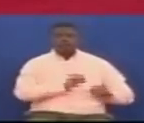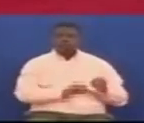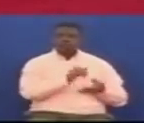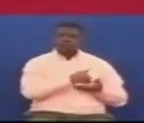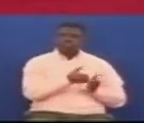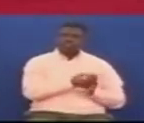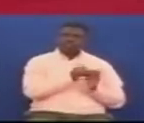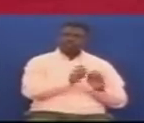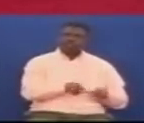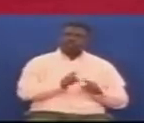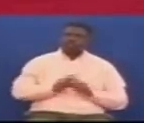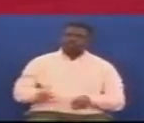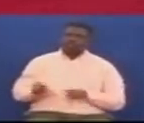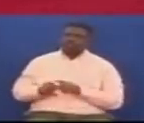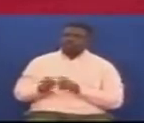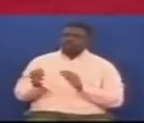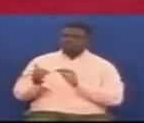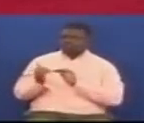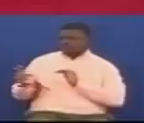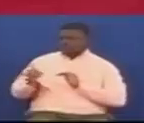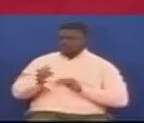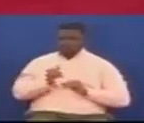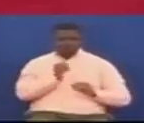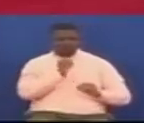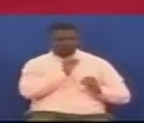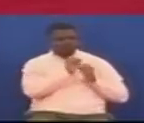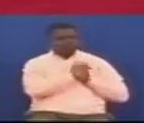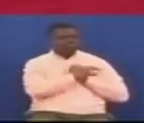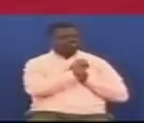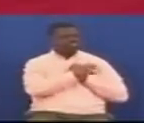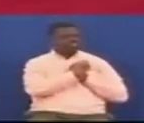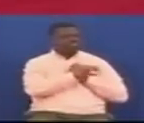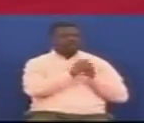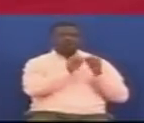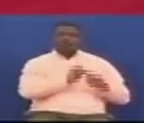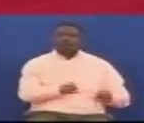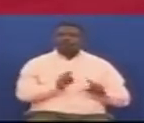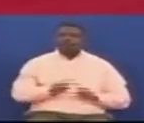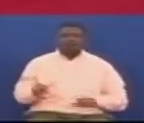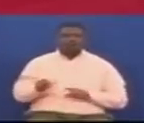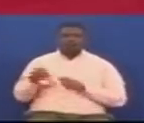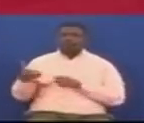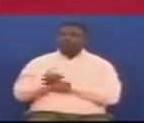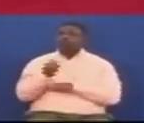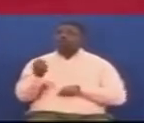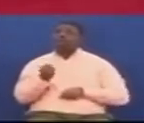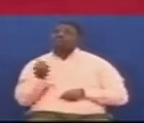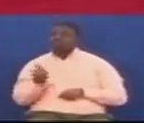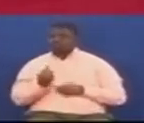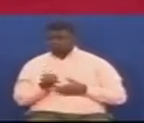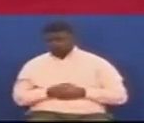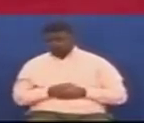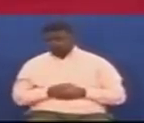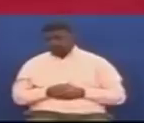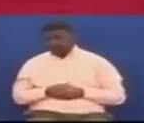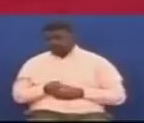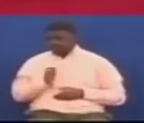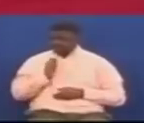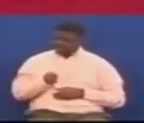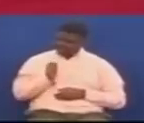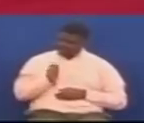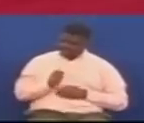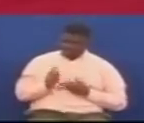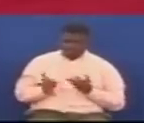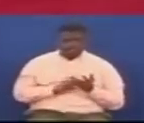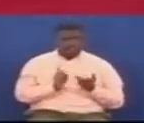la taifa na uwiano wa viashiria mbalimbali kwa pato la taifa. Mheshimiwa Spika, kwa mujibu wa